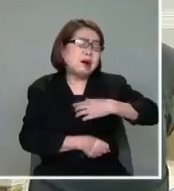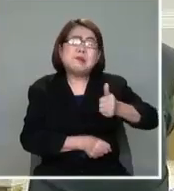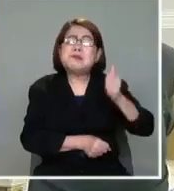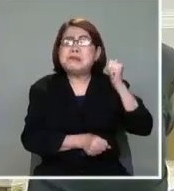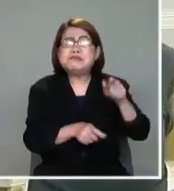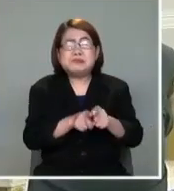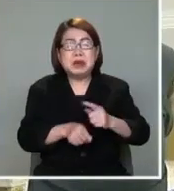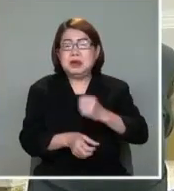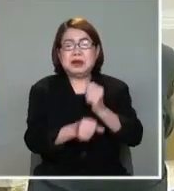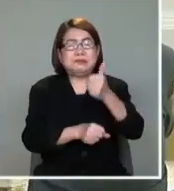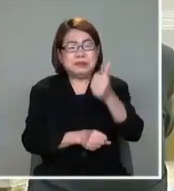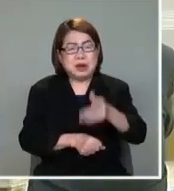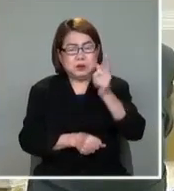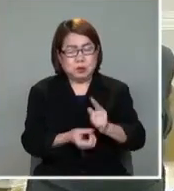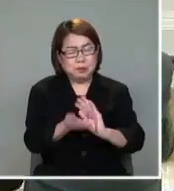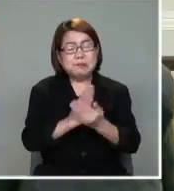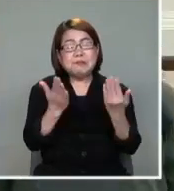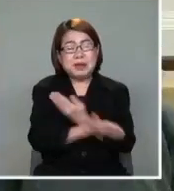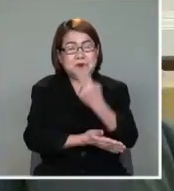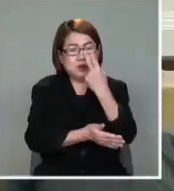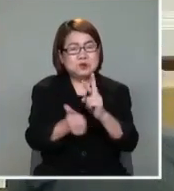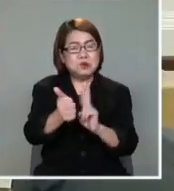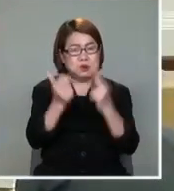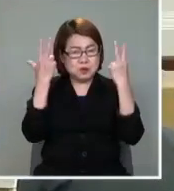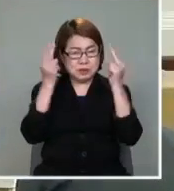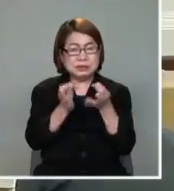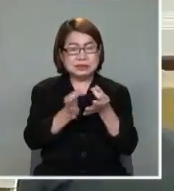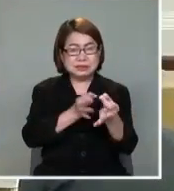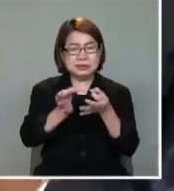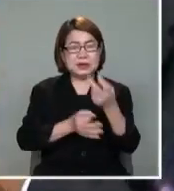เดี๋ยวฟังข้อมูลในส่วนนี้จากทางท่านรองนายกรัฐมนตรีหน่อยค่ะ